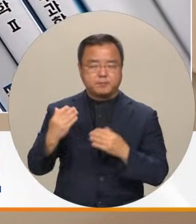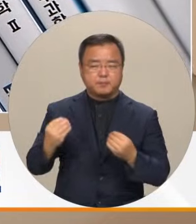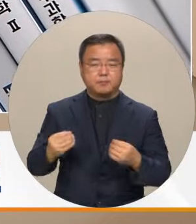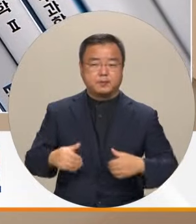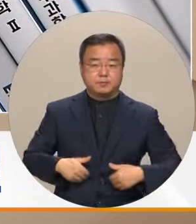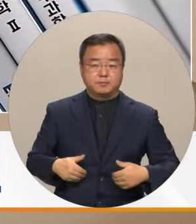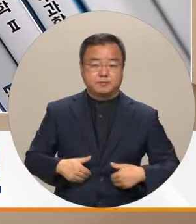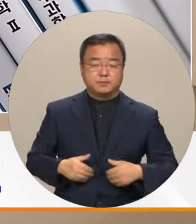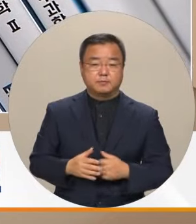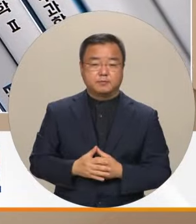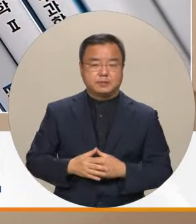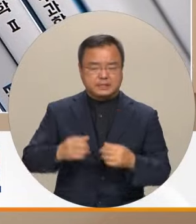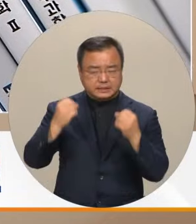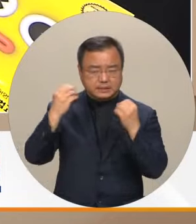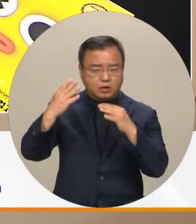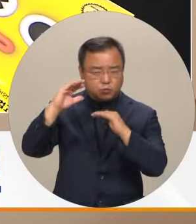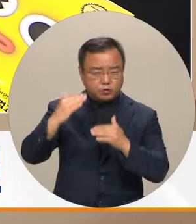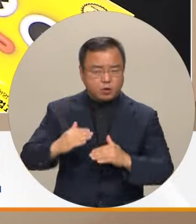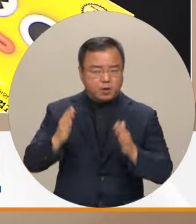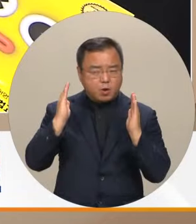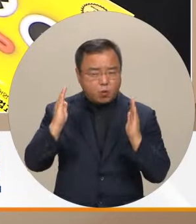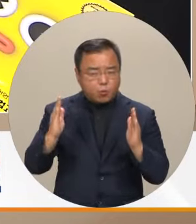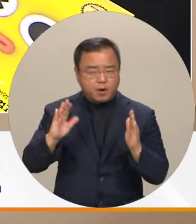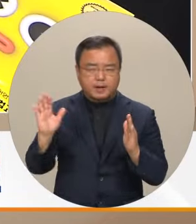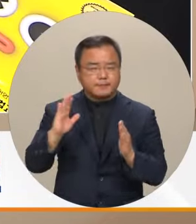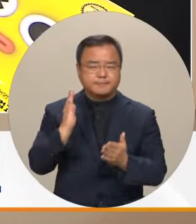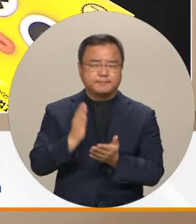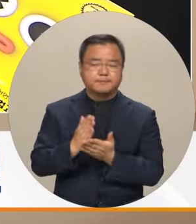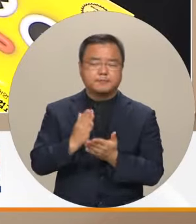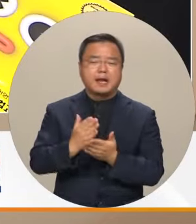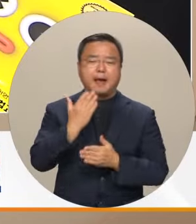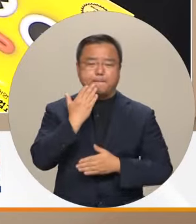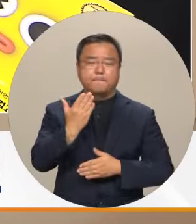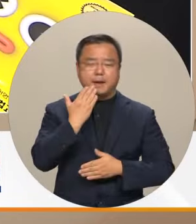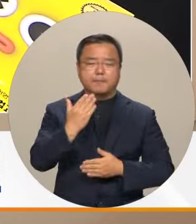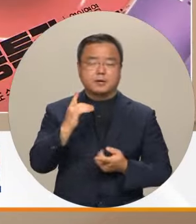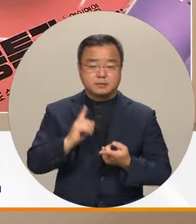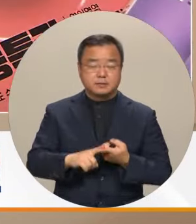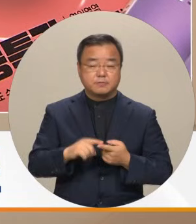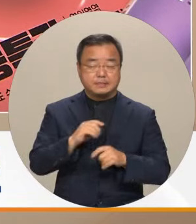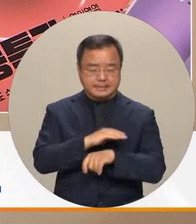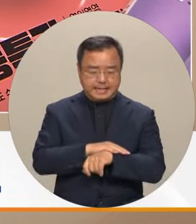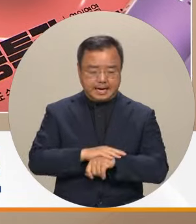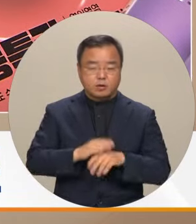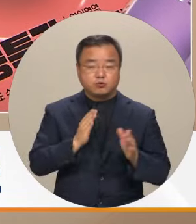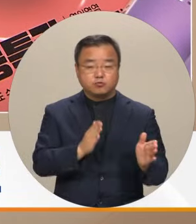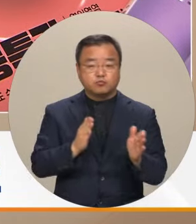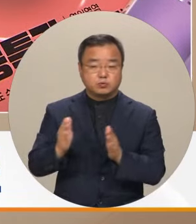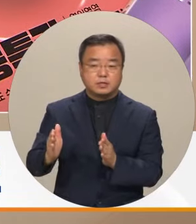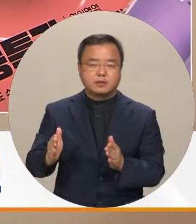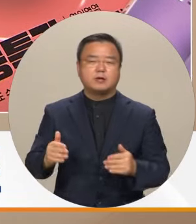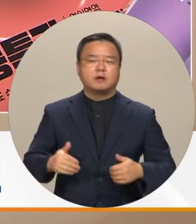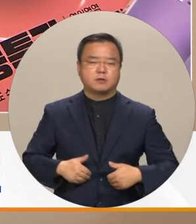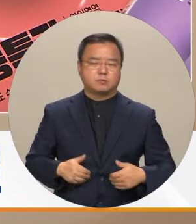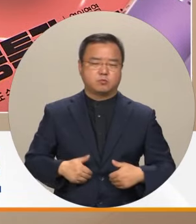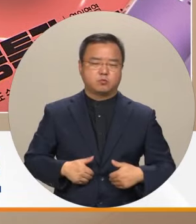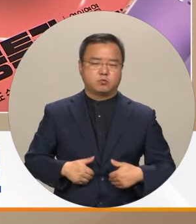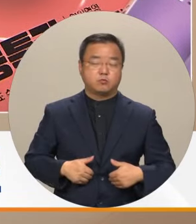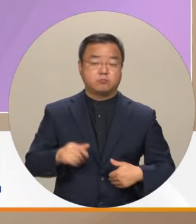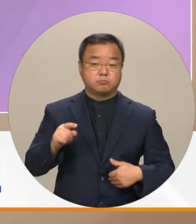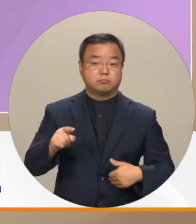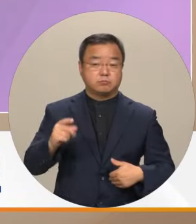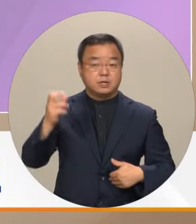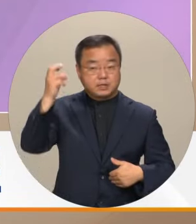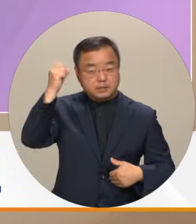생각을 합니다 자 새로운 내용을 공부하기보다는 할 수 있는 내용을 더 확실하게 하는 것이 어 중요한 그런 구간 관이기 때문에 그